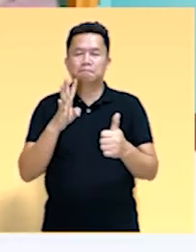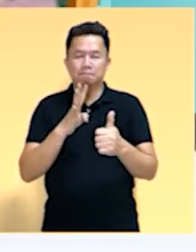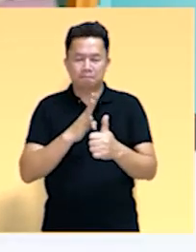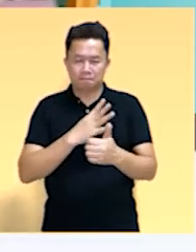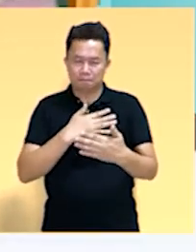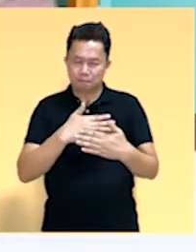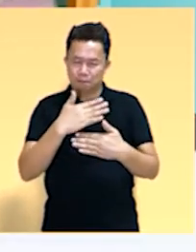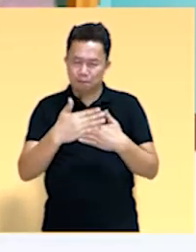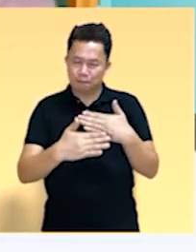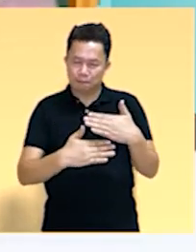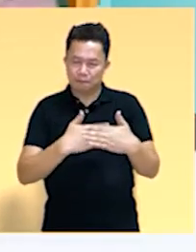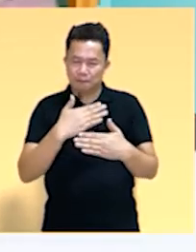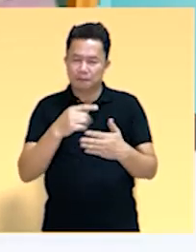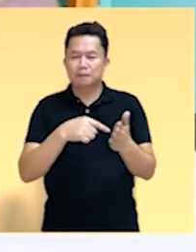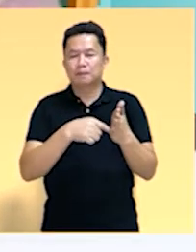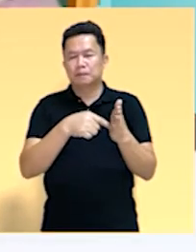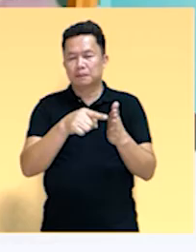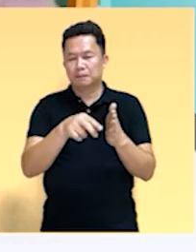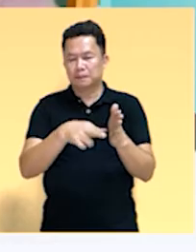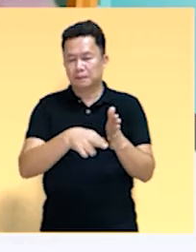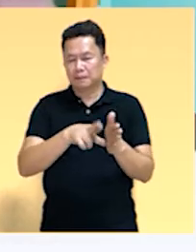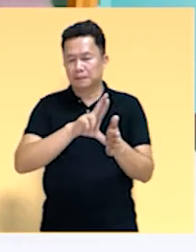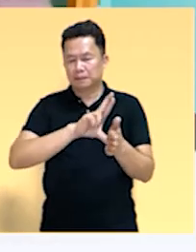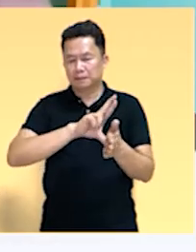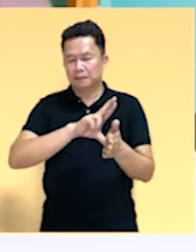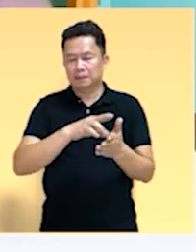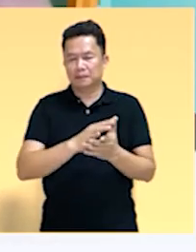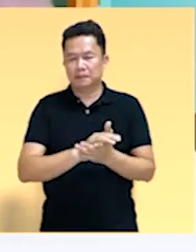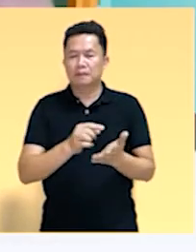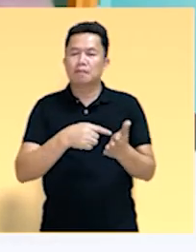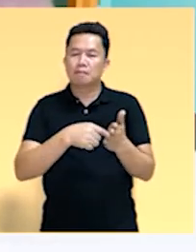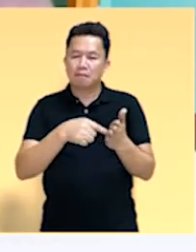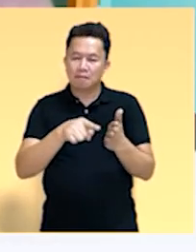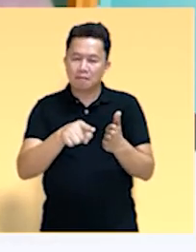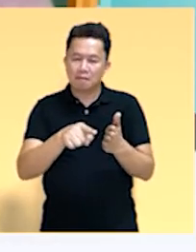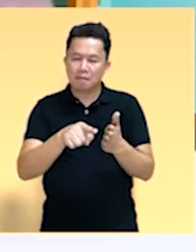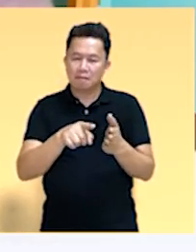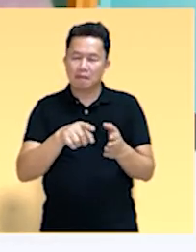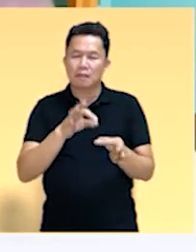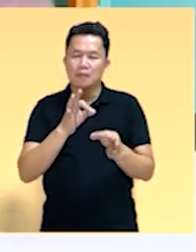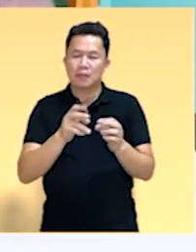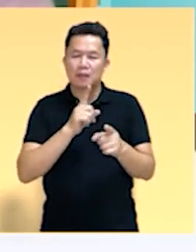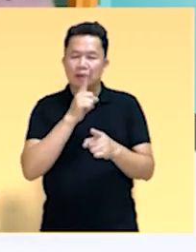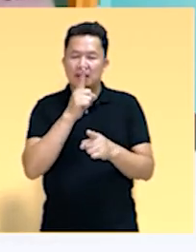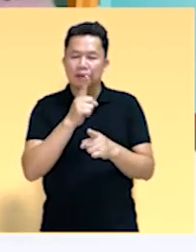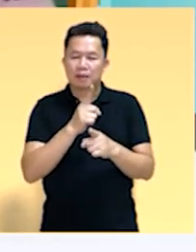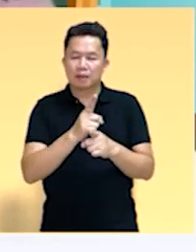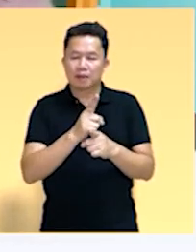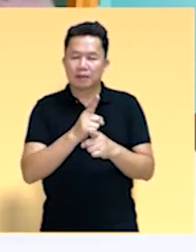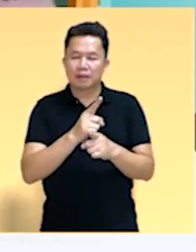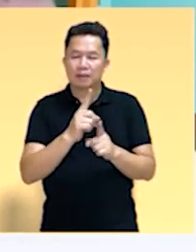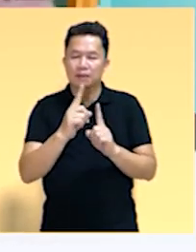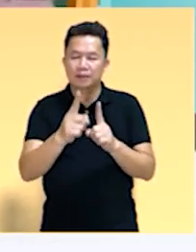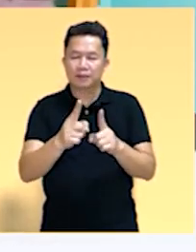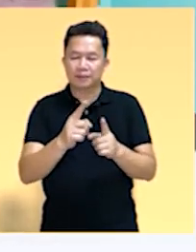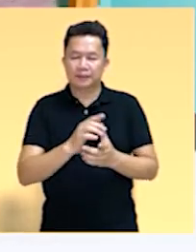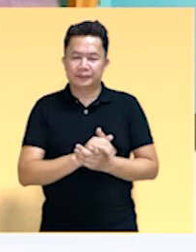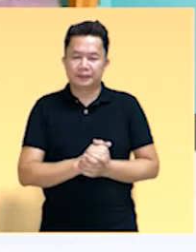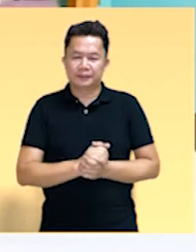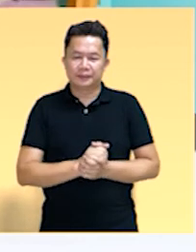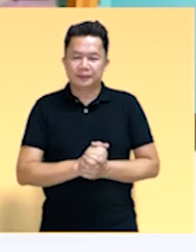Ikaapat na hakbang, check or look back. I-check nyo na kung tama ang inyong nakuhang sagot.